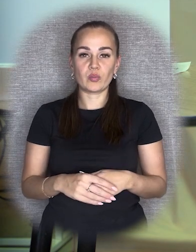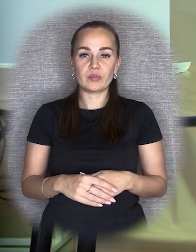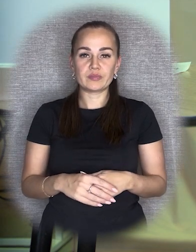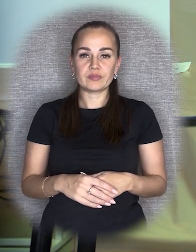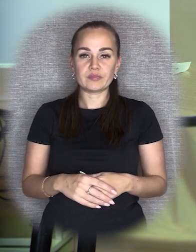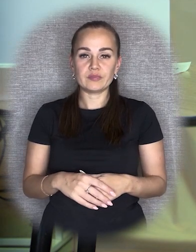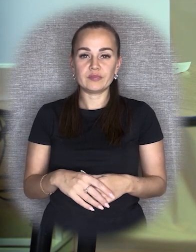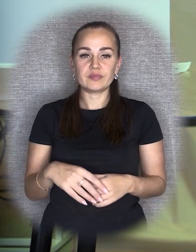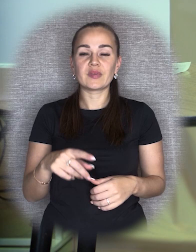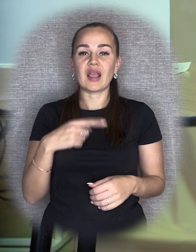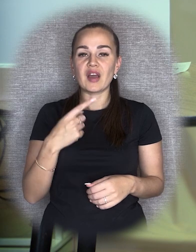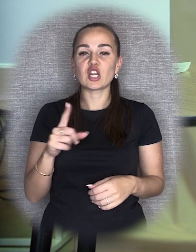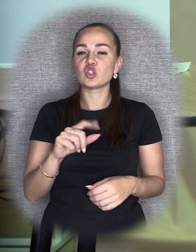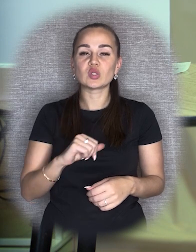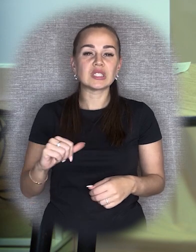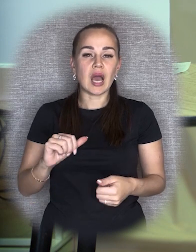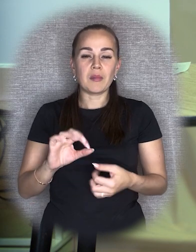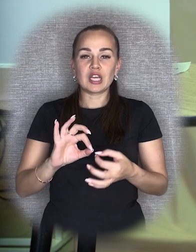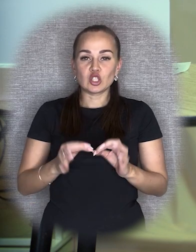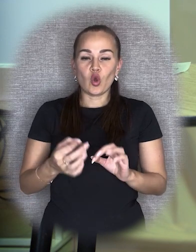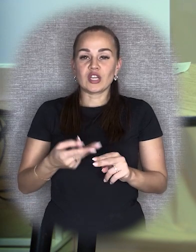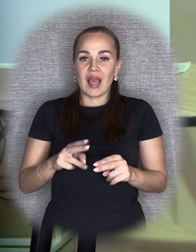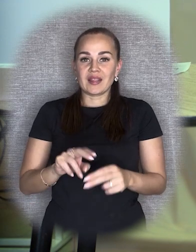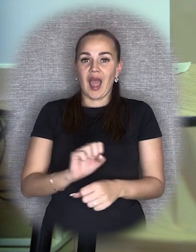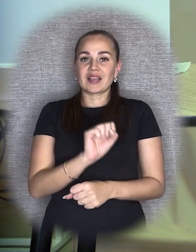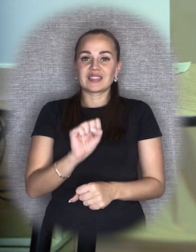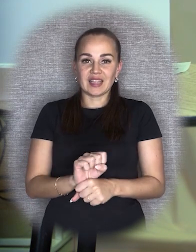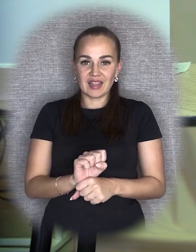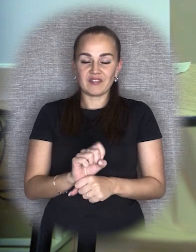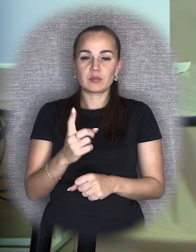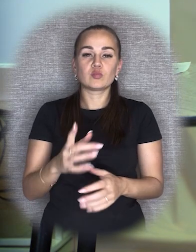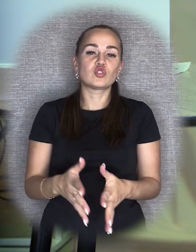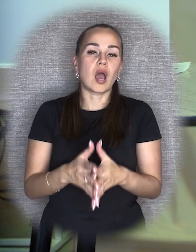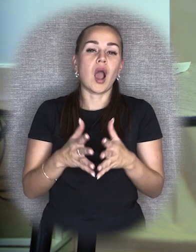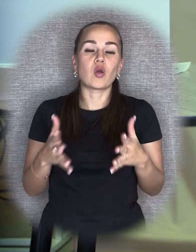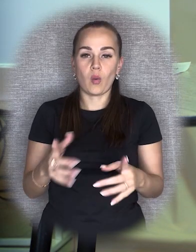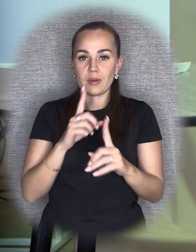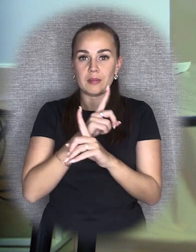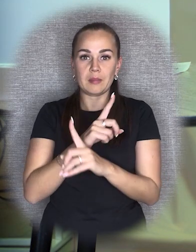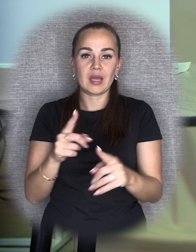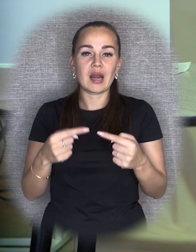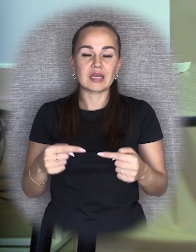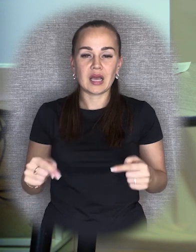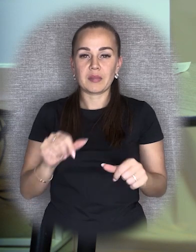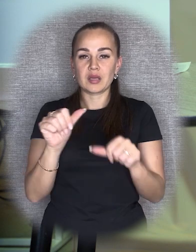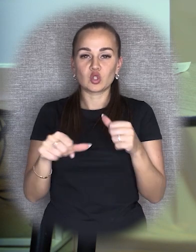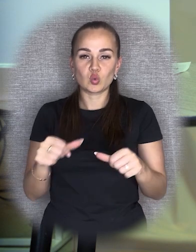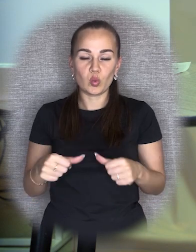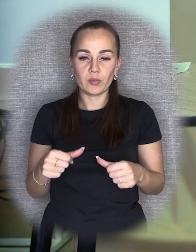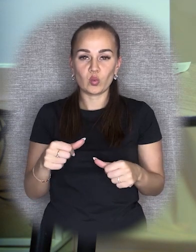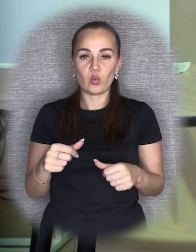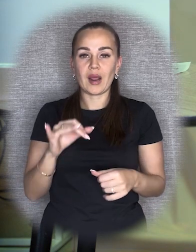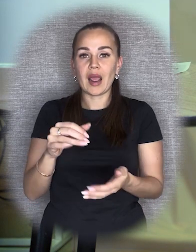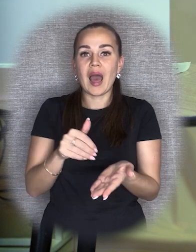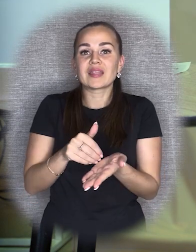Елизавета говорила, что самое сложное — это остановиться, потому что огромное разнообразие скульптуры, отказаться